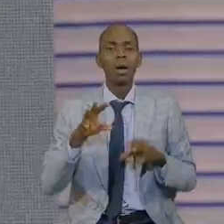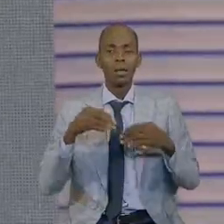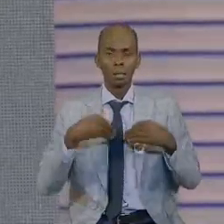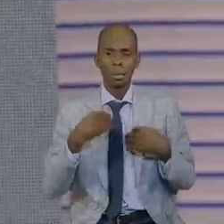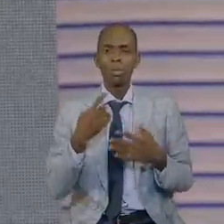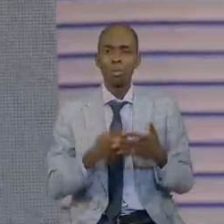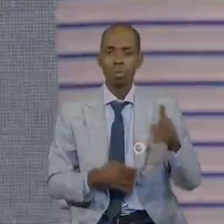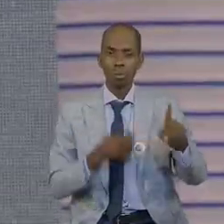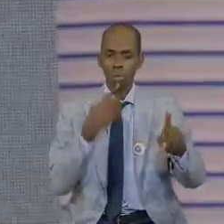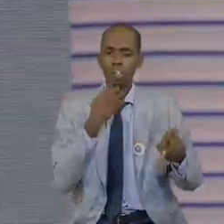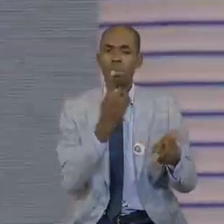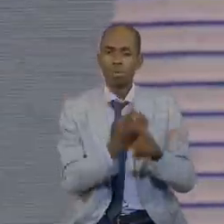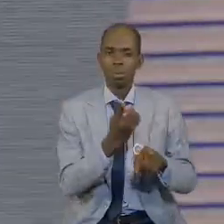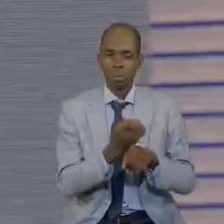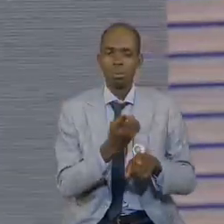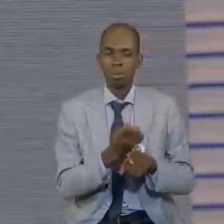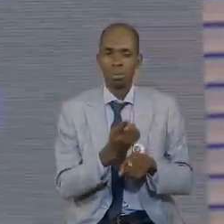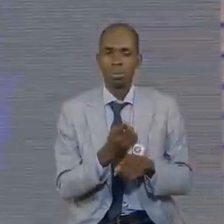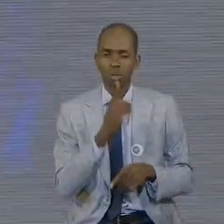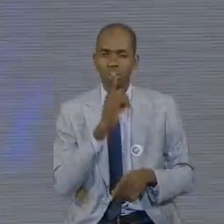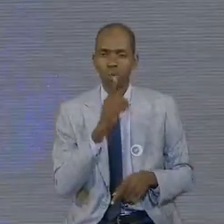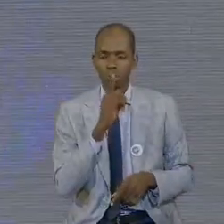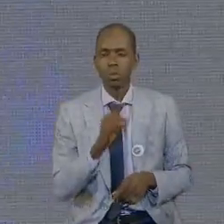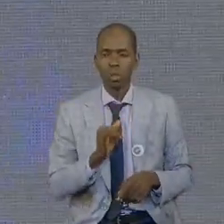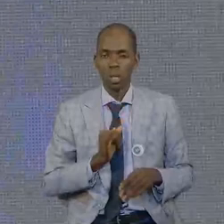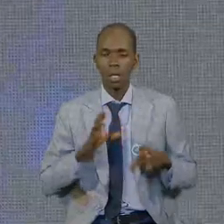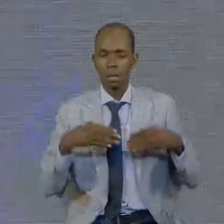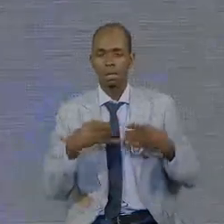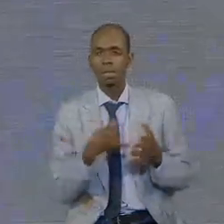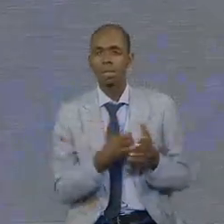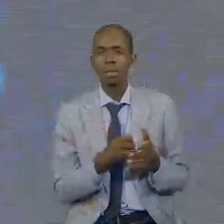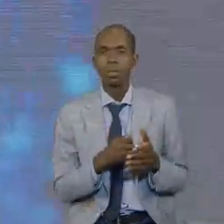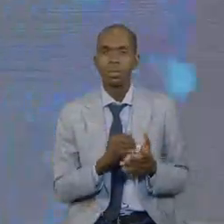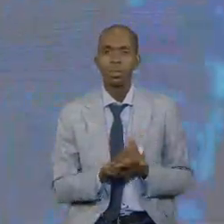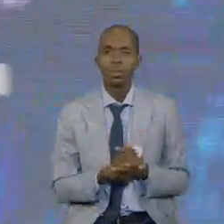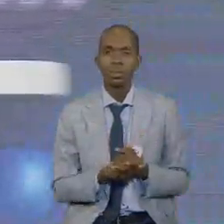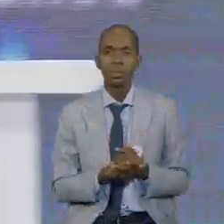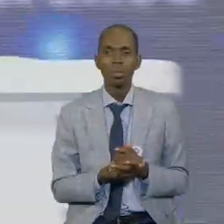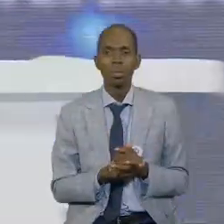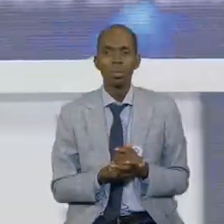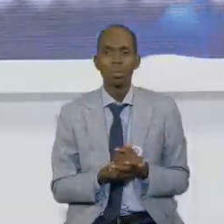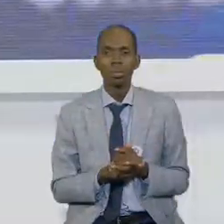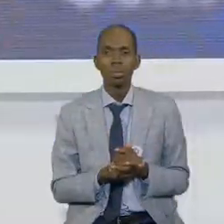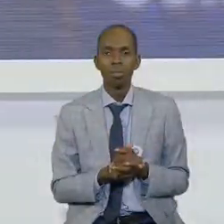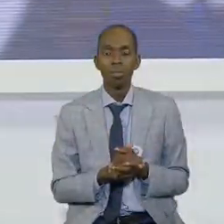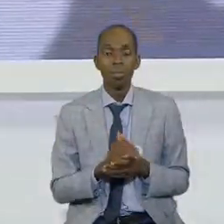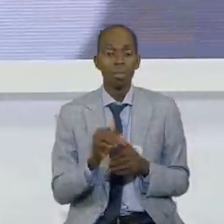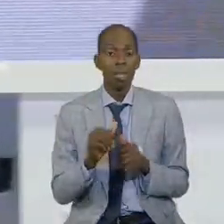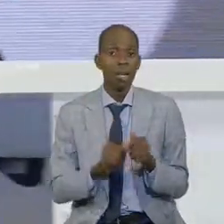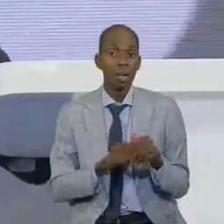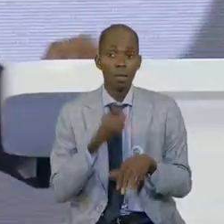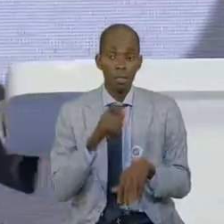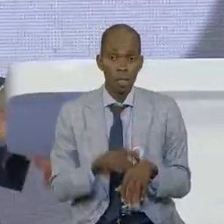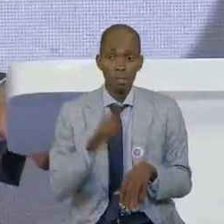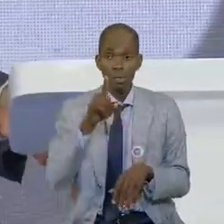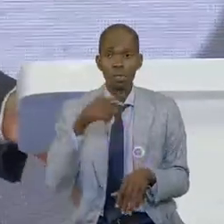je n'ai pas pu faire avant et que maintenant j'ai atteint 40 ans, 50 ans, j'accepte ce que vous dites. Hein? Every time you say